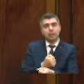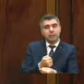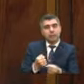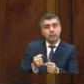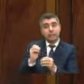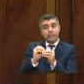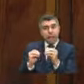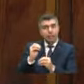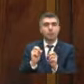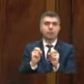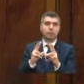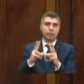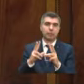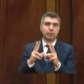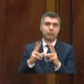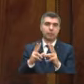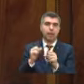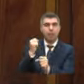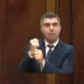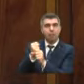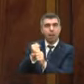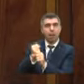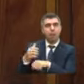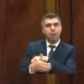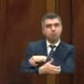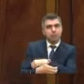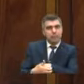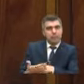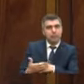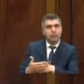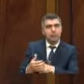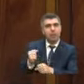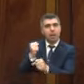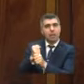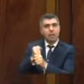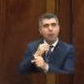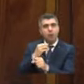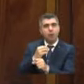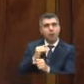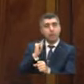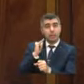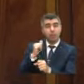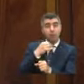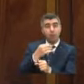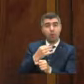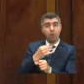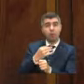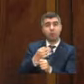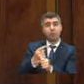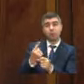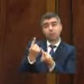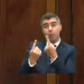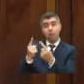أكثر صحيح، حتى شي مواطن فقير ولا شي مواطن عاطل ما غادي نبقاو حنا نقولوا راه إلا بقى